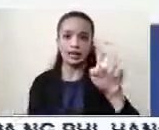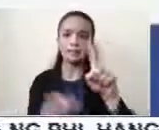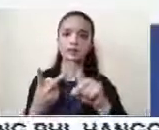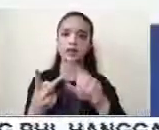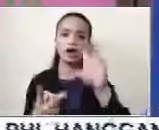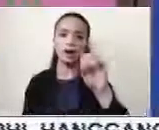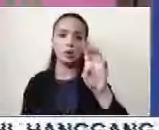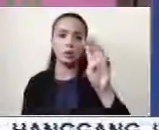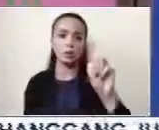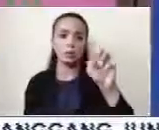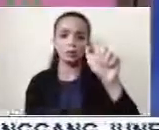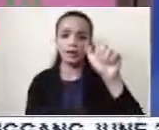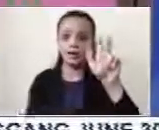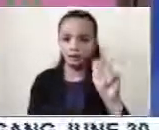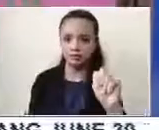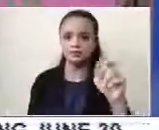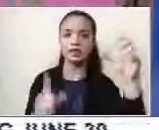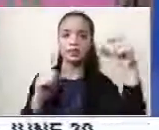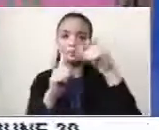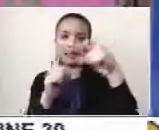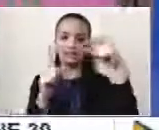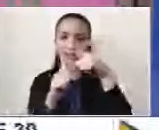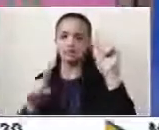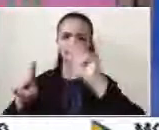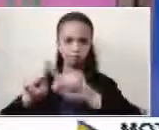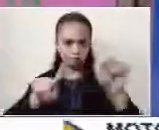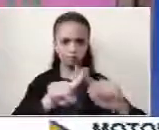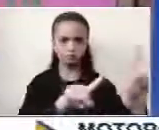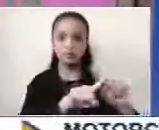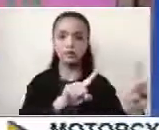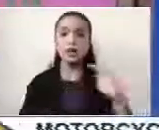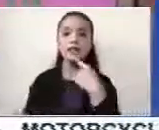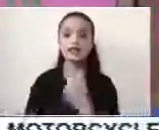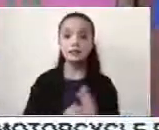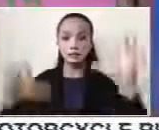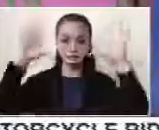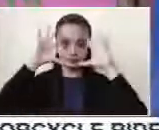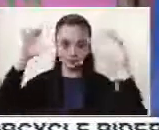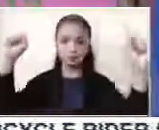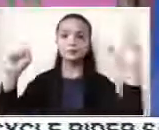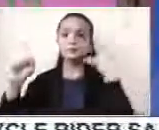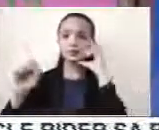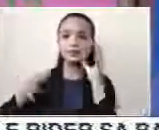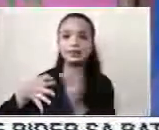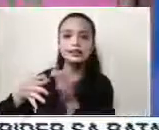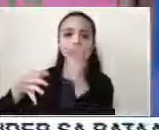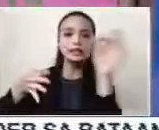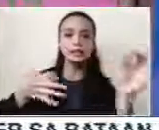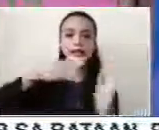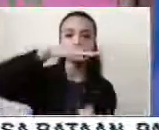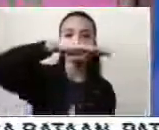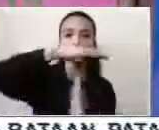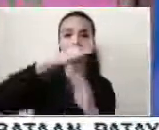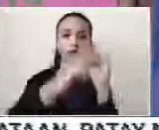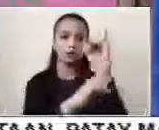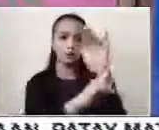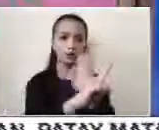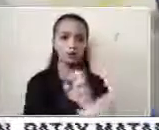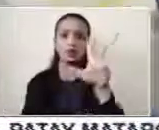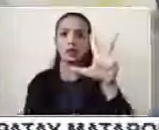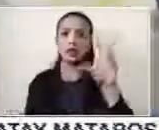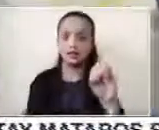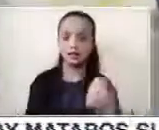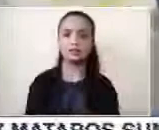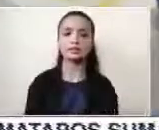process outsourcing at ang volume ng production index ngayong taon. Bukod dito, tumaas din ang foreign